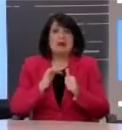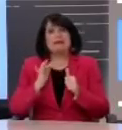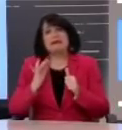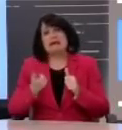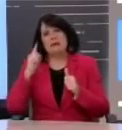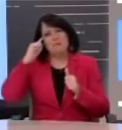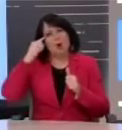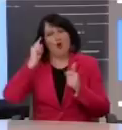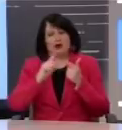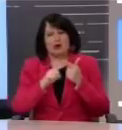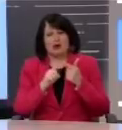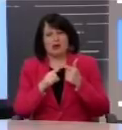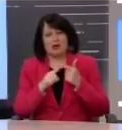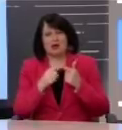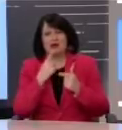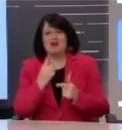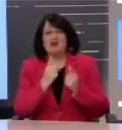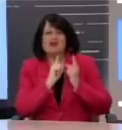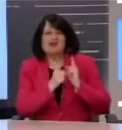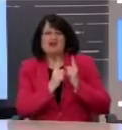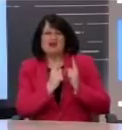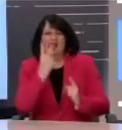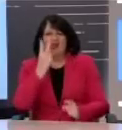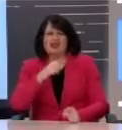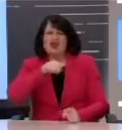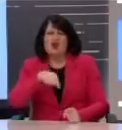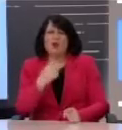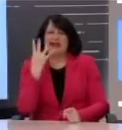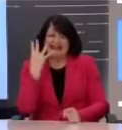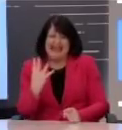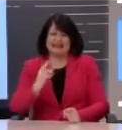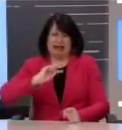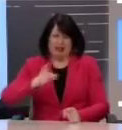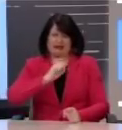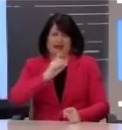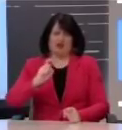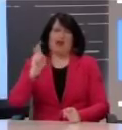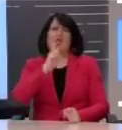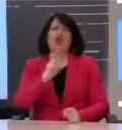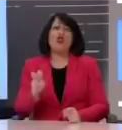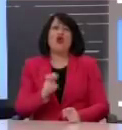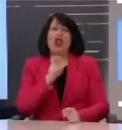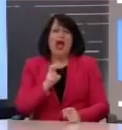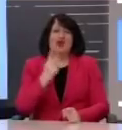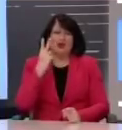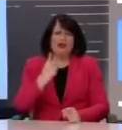από δόλο, μίλησαν για συμφωνία 2,4 δις δολάρια, για συμφωνία πάνω από 2 δις ευρώ.